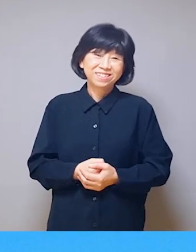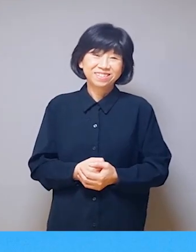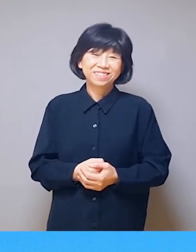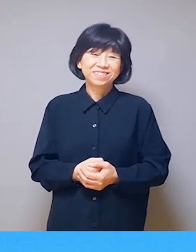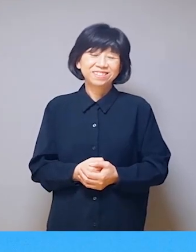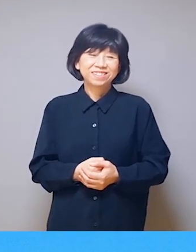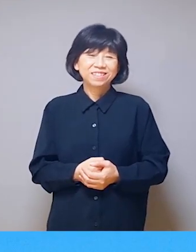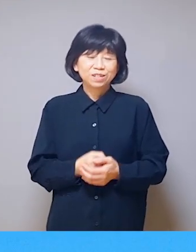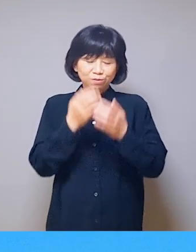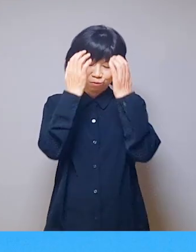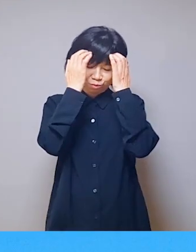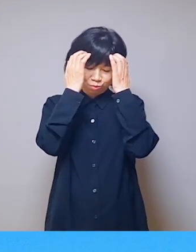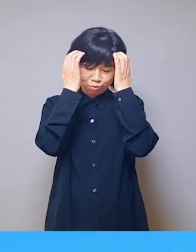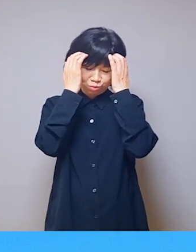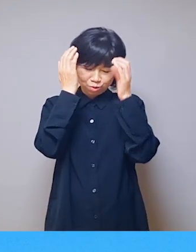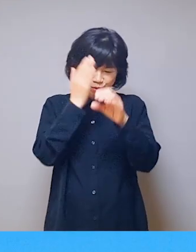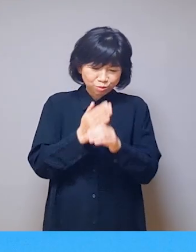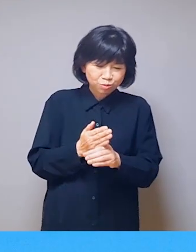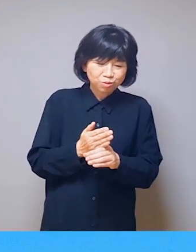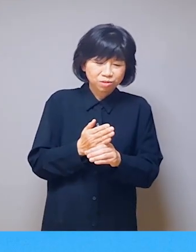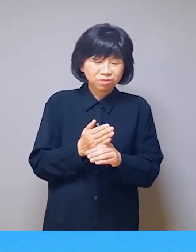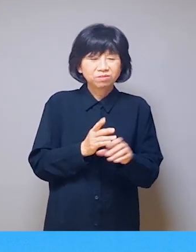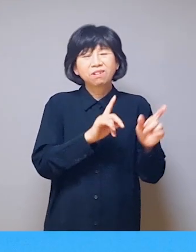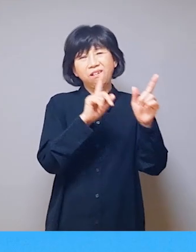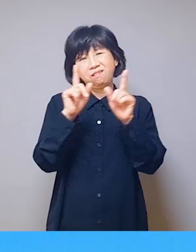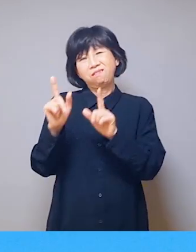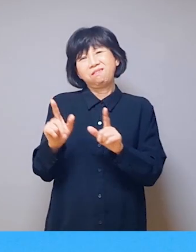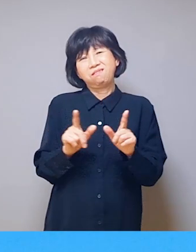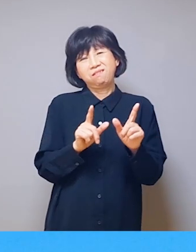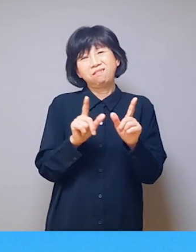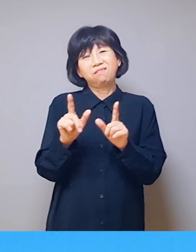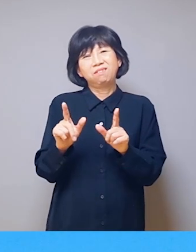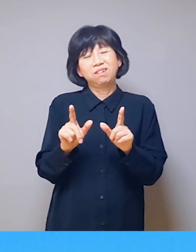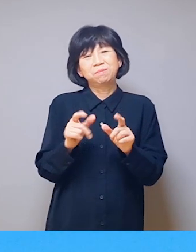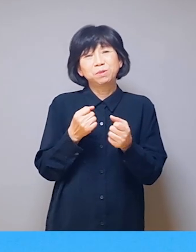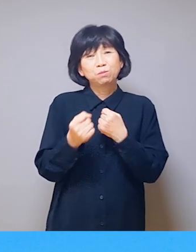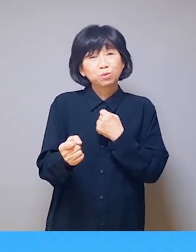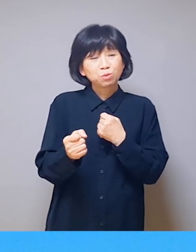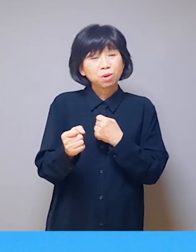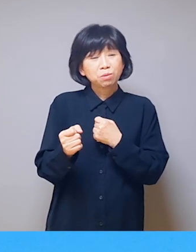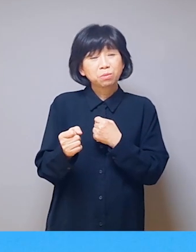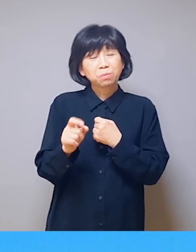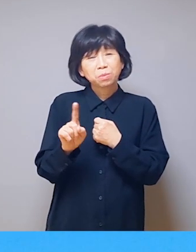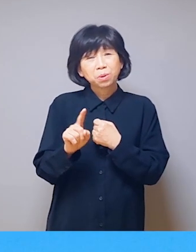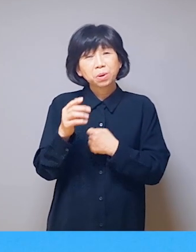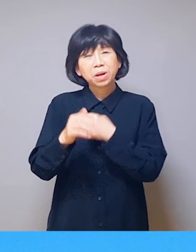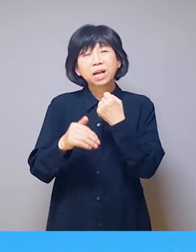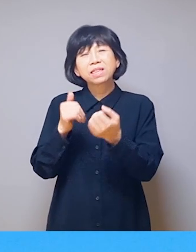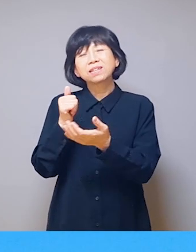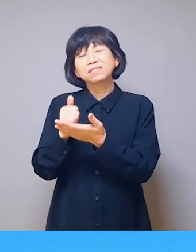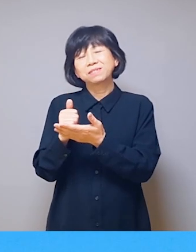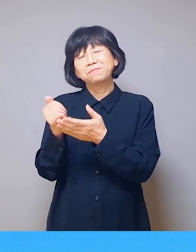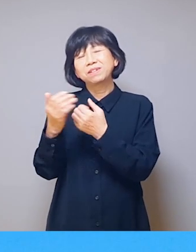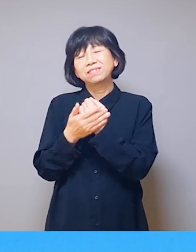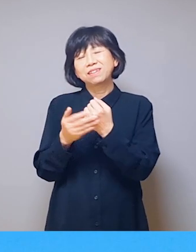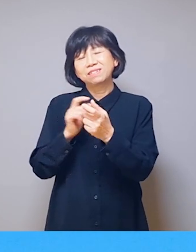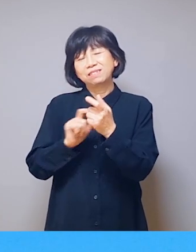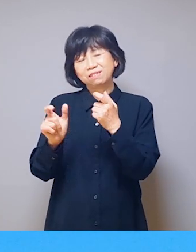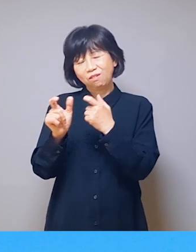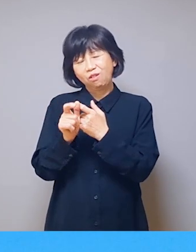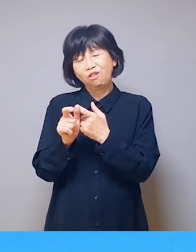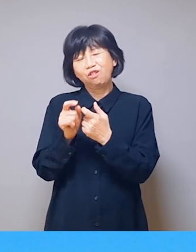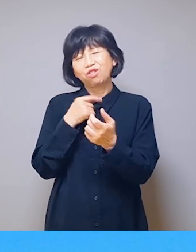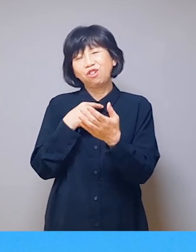그런 일들 가운데서 우리가 살 수밖에 없어요. 그러나 거기서 우리는 하나님을 더 깊이 있게 경험해야 될 줄